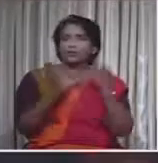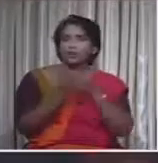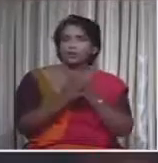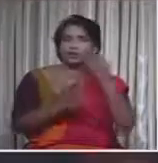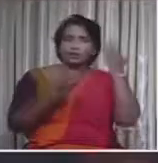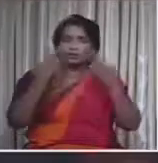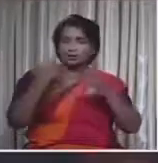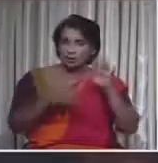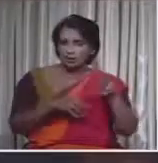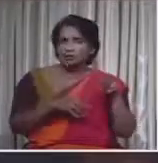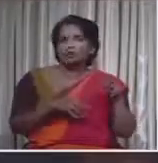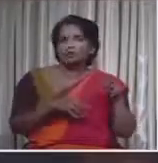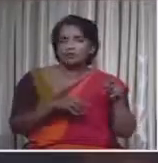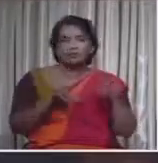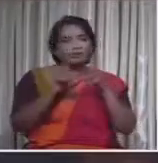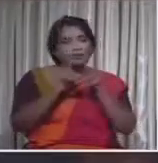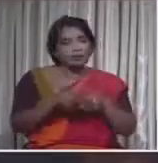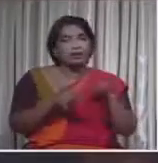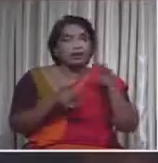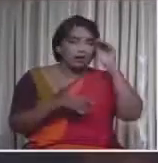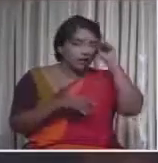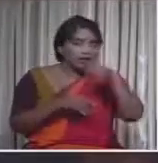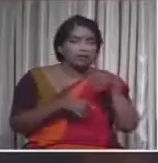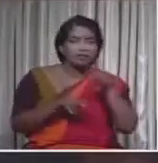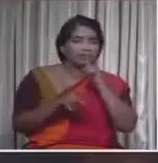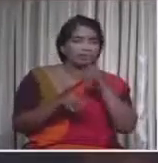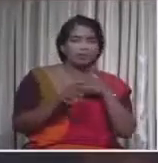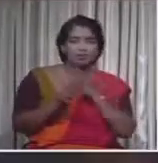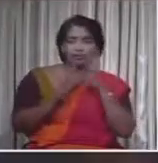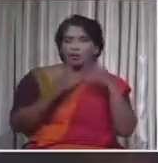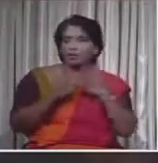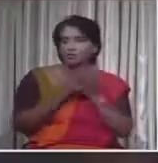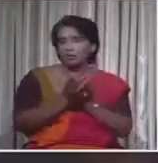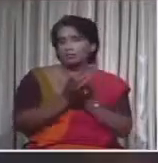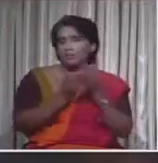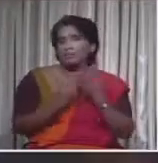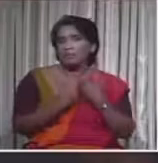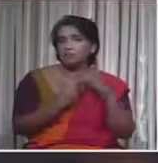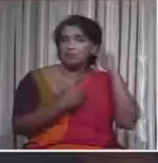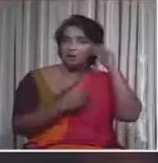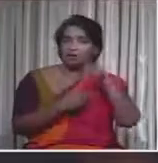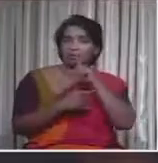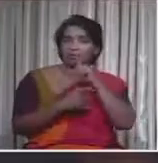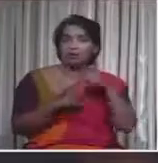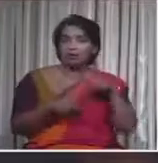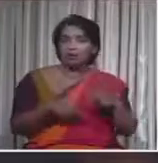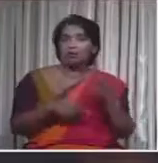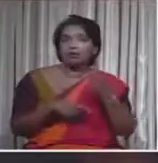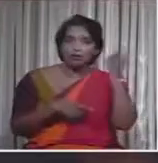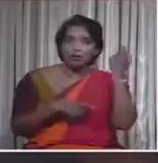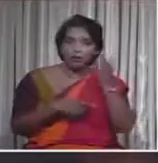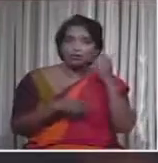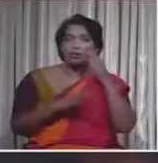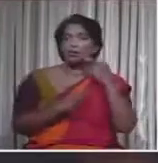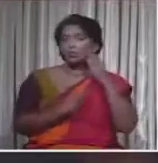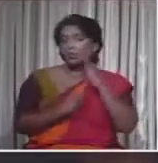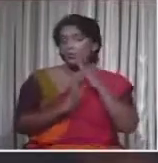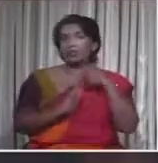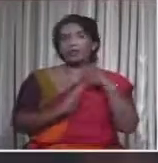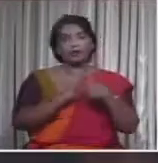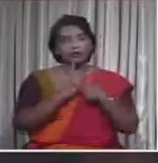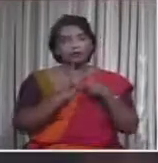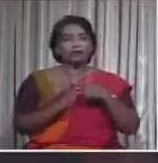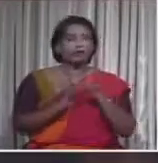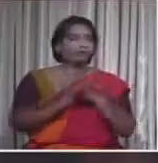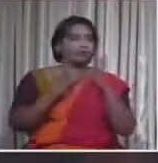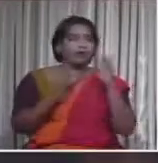ජීවිතක්ෂයට පත් වුණා. ඉතින් ඒ වනාලි කියන්නේ අපේ විශාල සම්පතක්. ගරු ඇමතිතුමා කියපු විදිහටම අපි අද සල්ලි හොයනවා. දේශීය සහ විදේශිකයන්ගෙන්